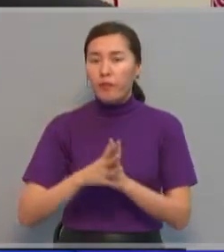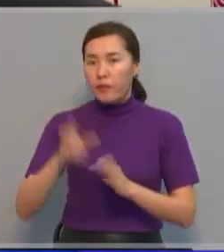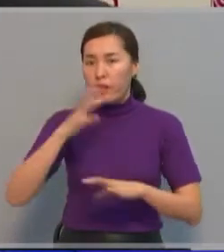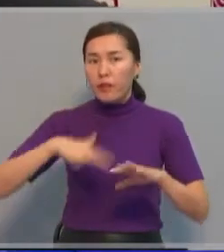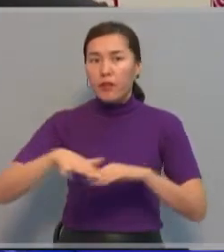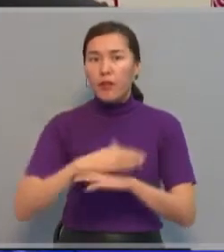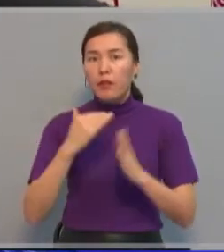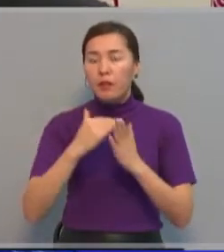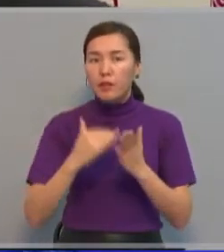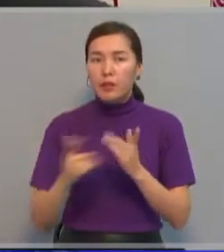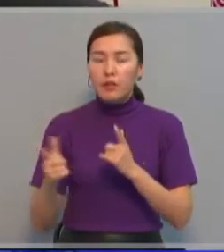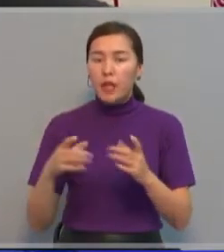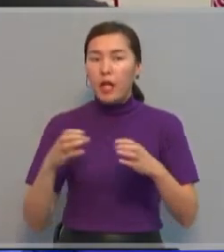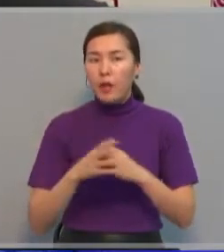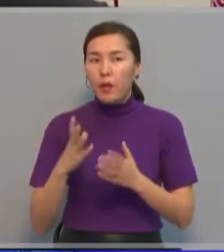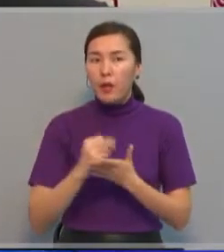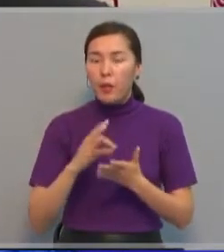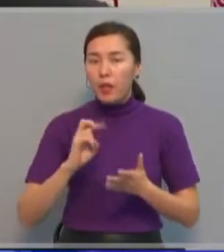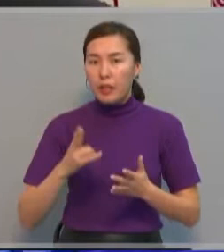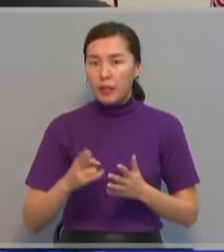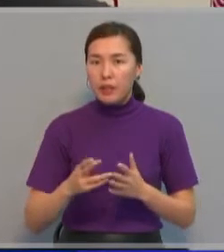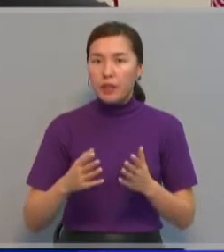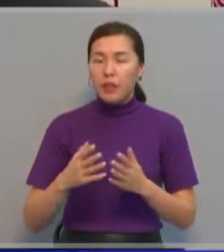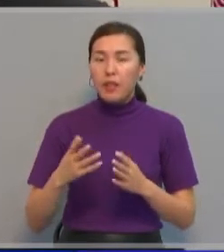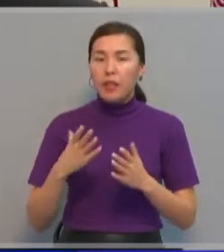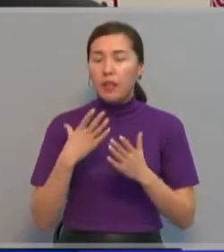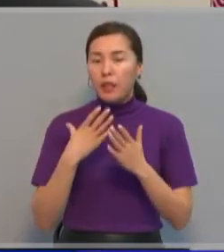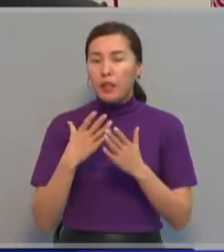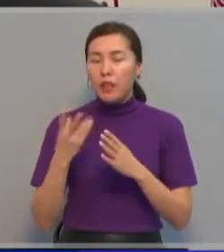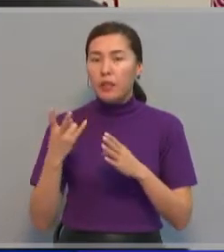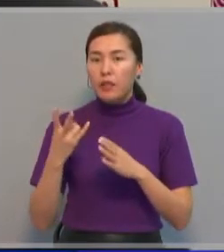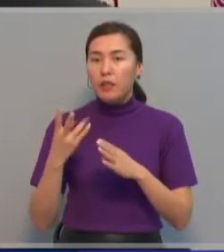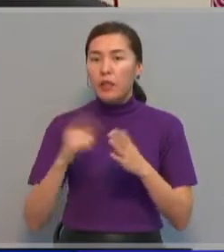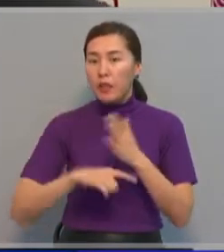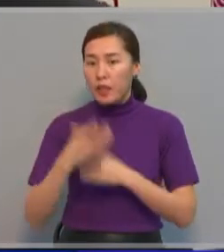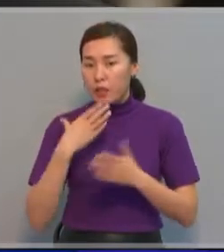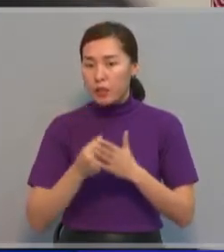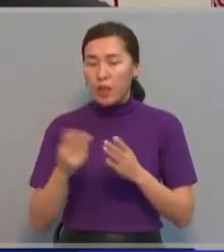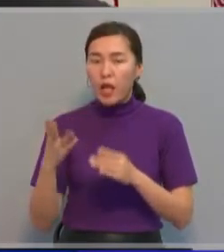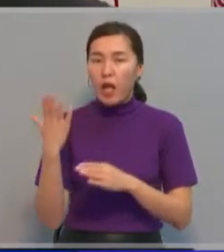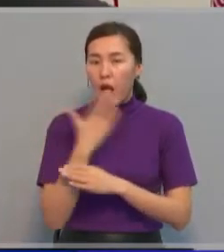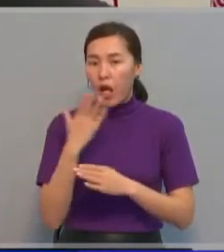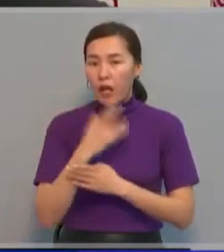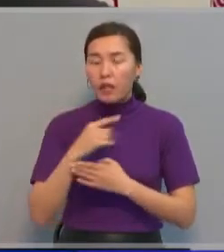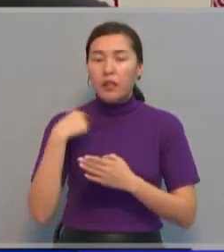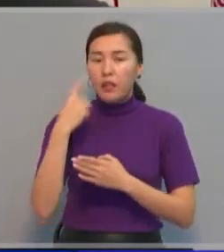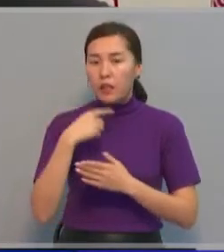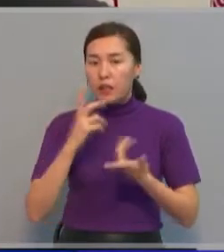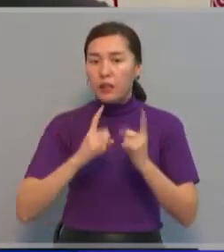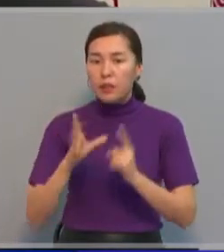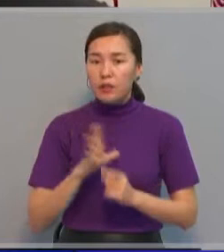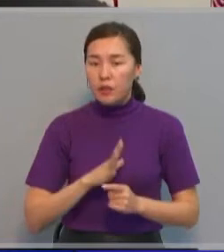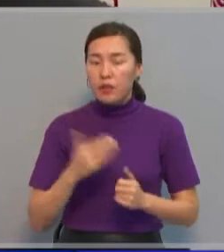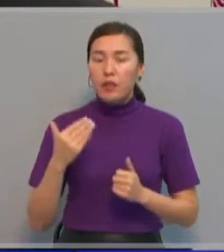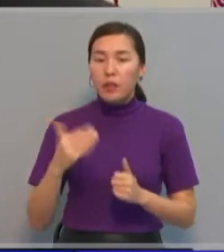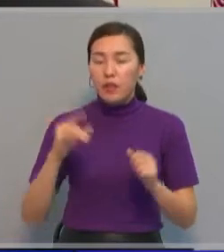страны. В рамках проекта корпоративного фонда «Булашак. Начни себя» голливудские фильмы были дублированы на казахский язык, что